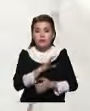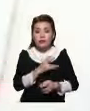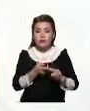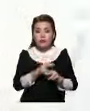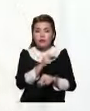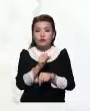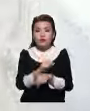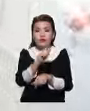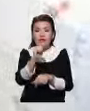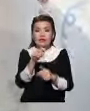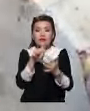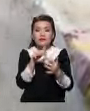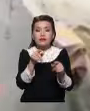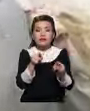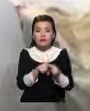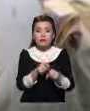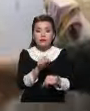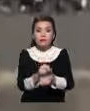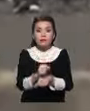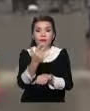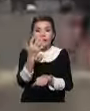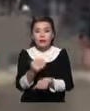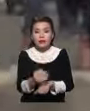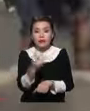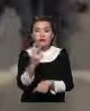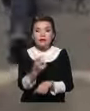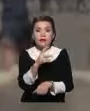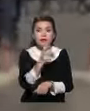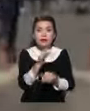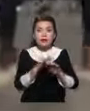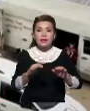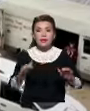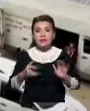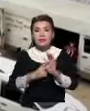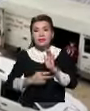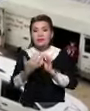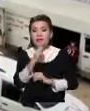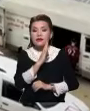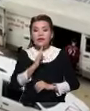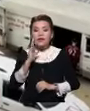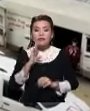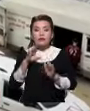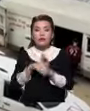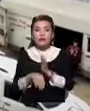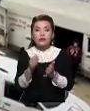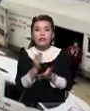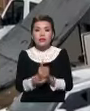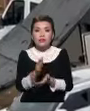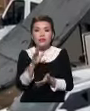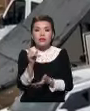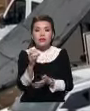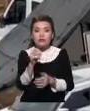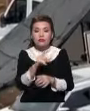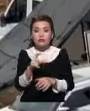представитель движения Абу Абайда потребовал освободить 200 палестинских детей и 75 женщин, которые, по его словам, являются